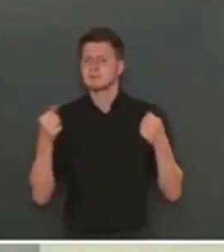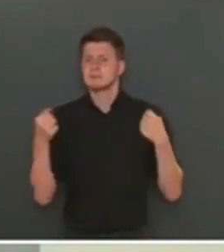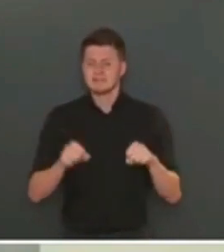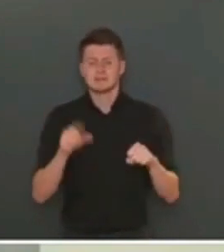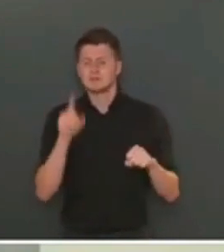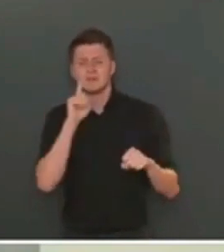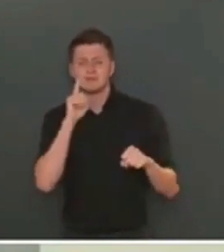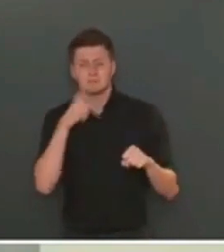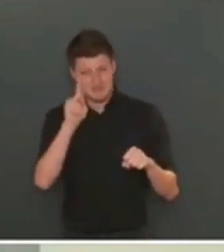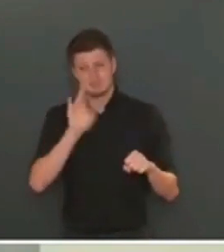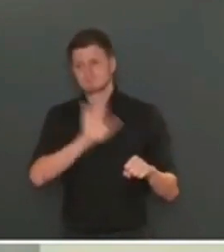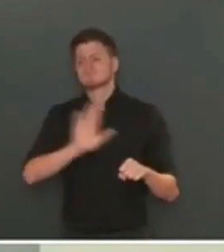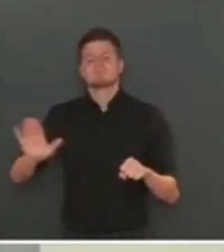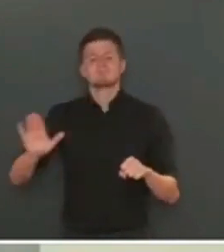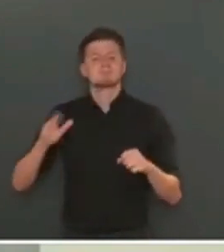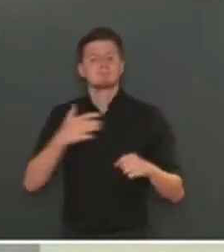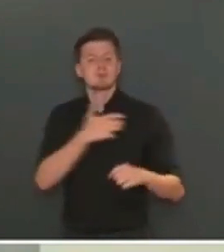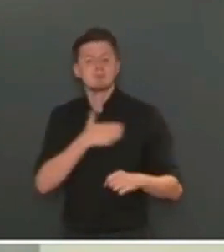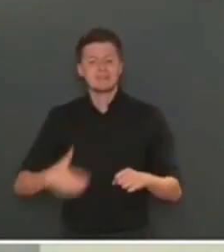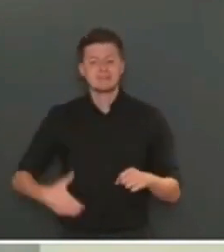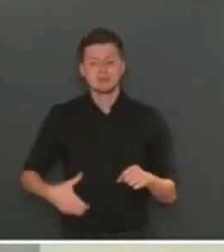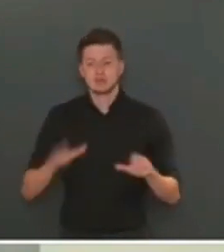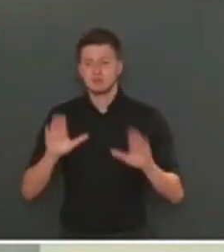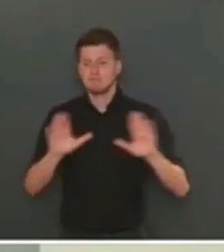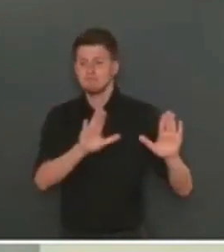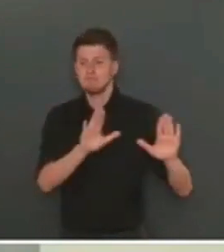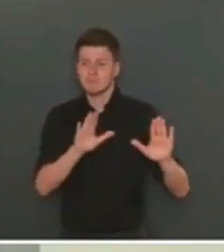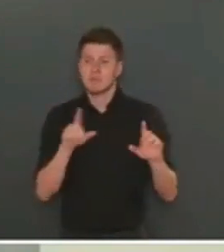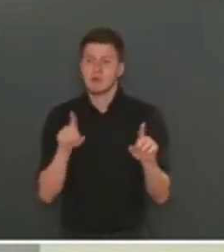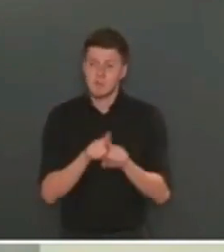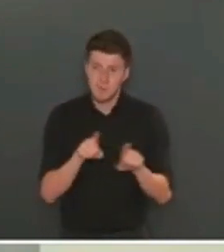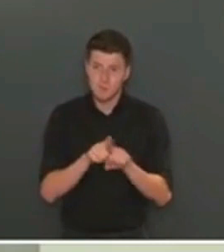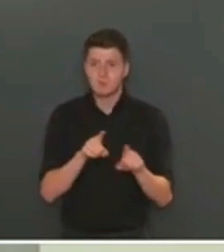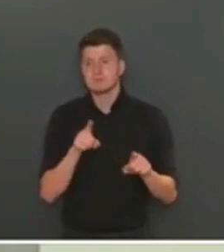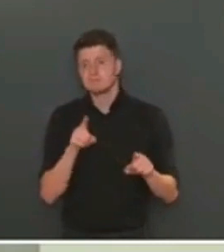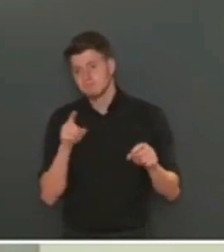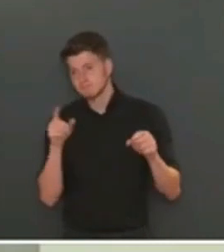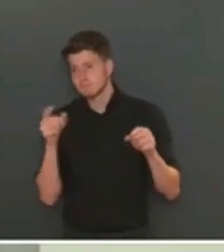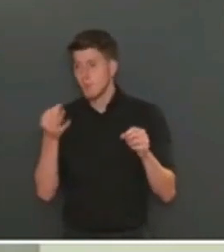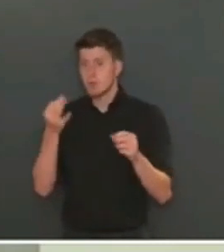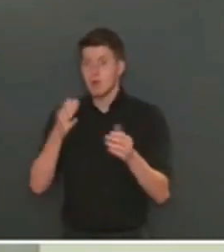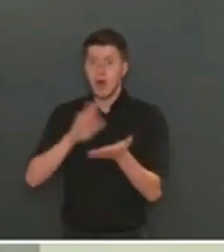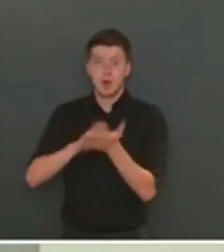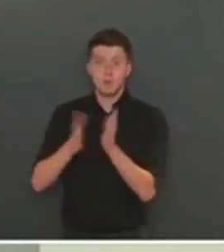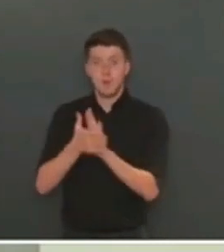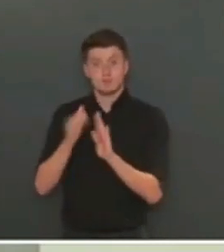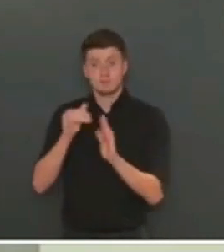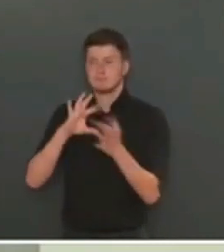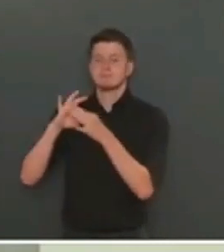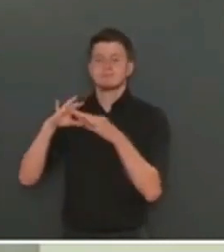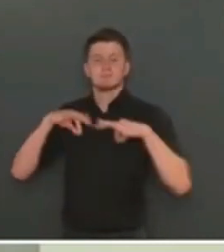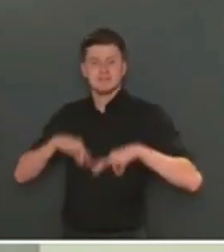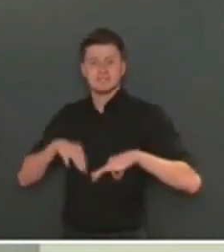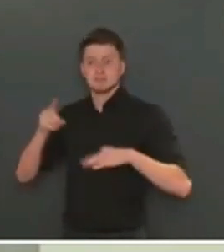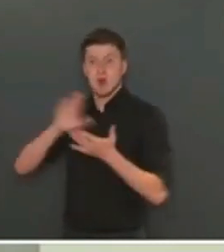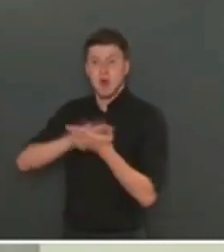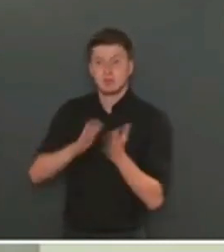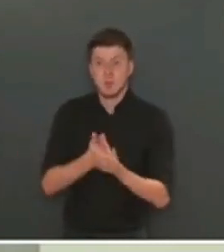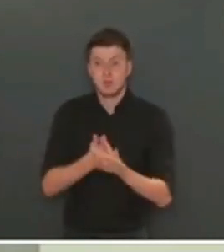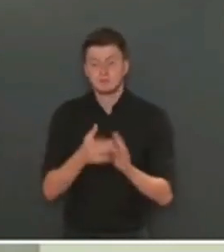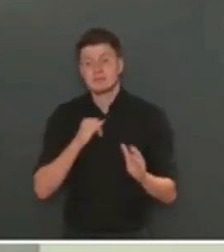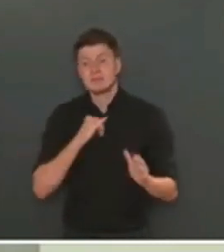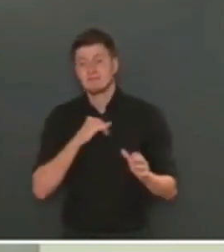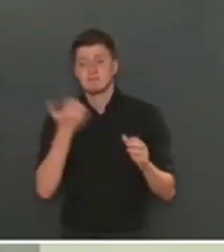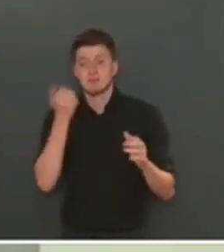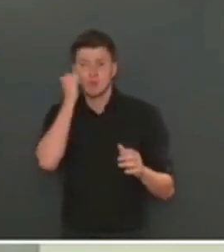étudier les demandes. Ensuite, il faudra l'autorisation du ministre compétent. Et cela permettra à des